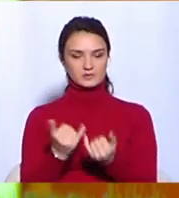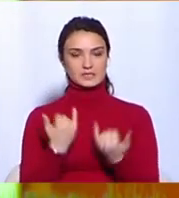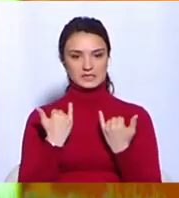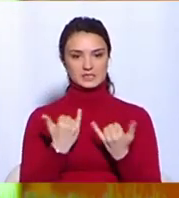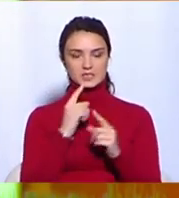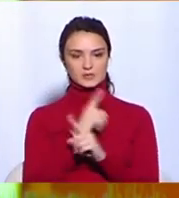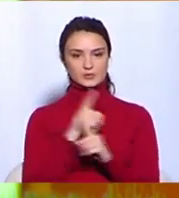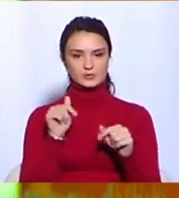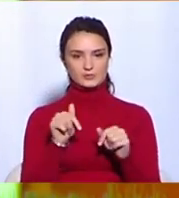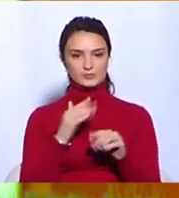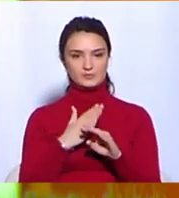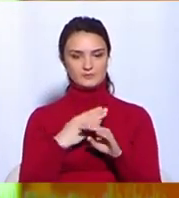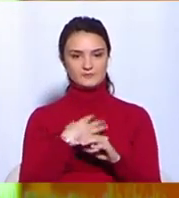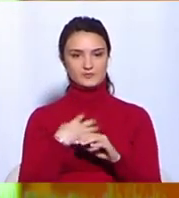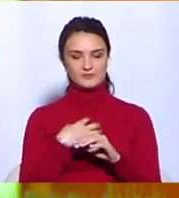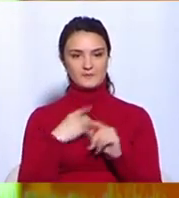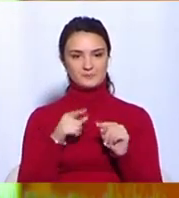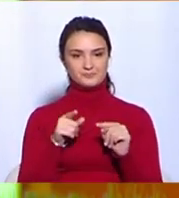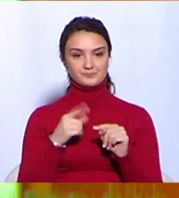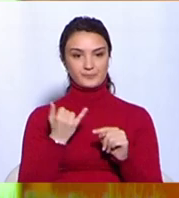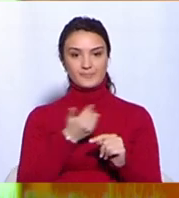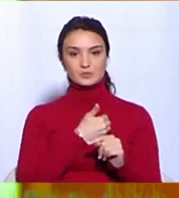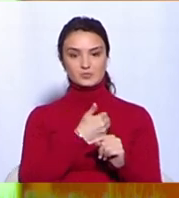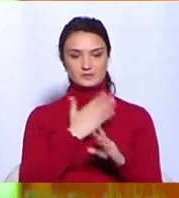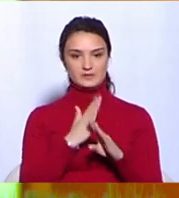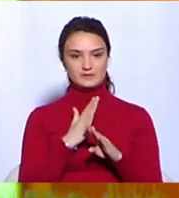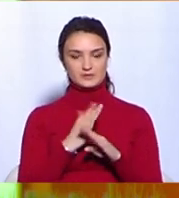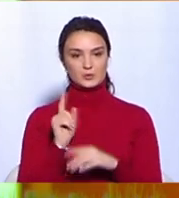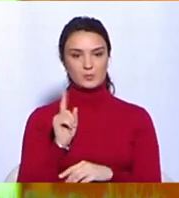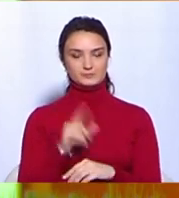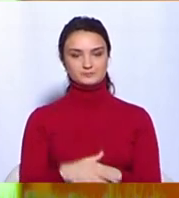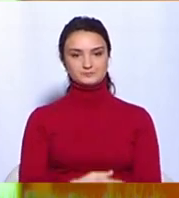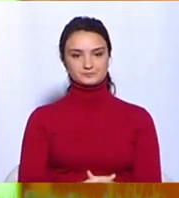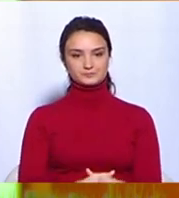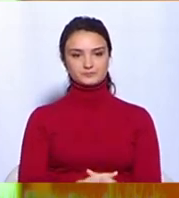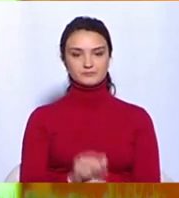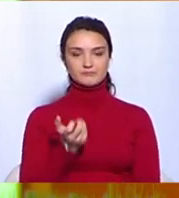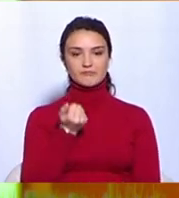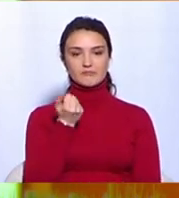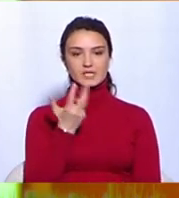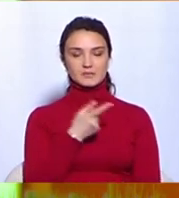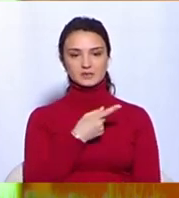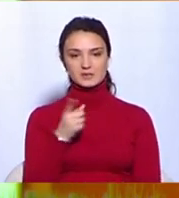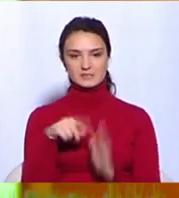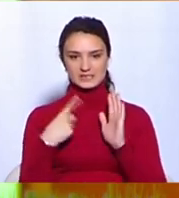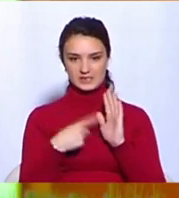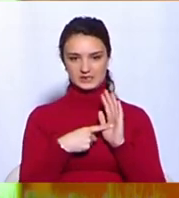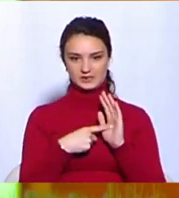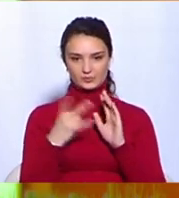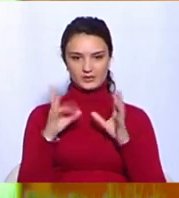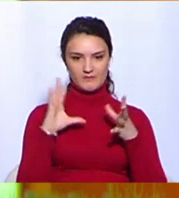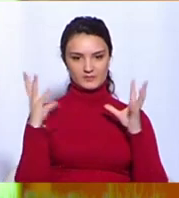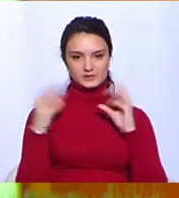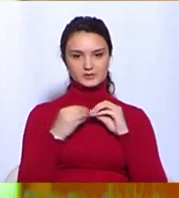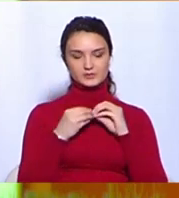დღეს განსაკუთრებული ამოცანა გვაქვს, უბრალოდ სურვილი გვაქვს დღეს, რომ რამდენიმე საკითხი